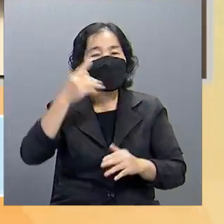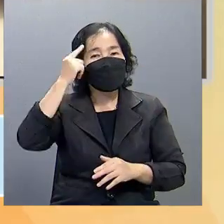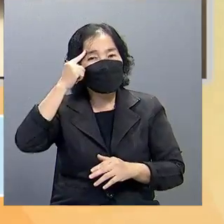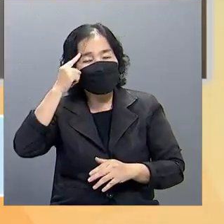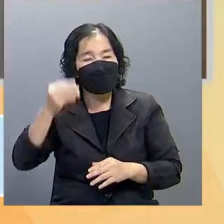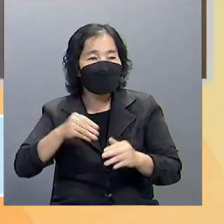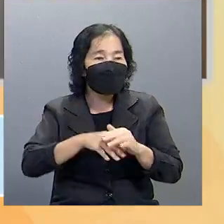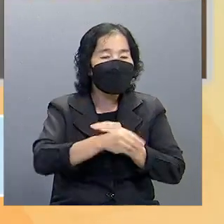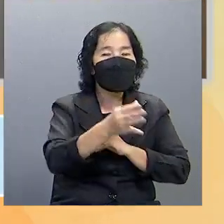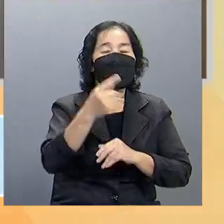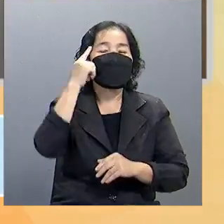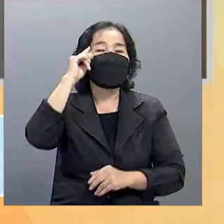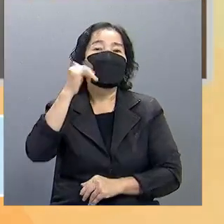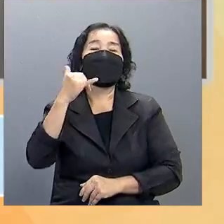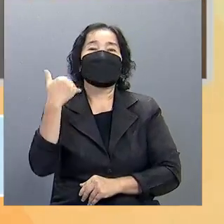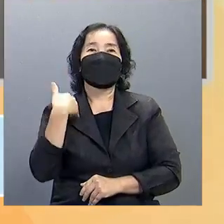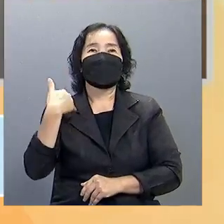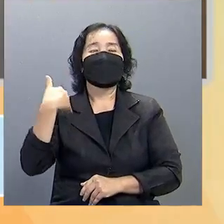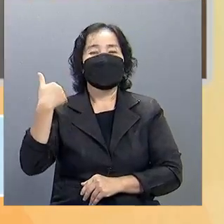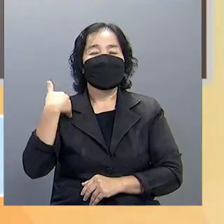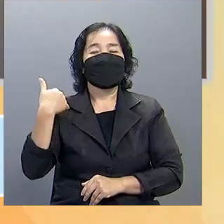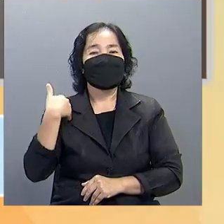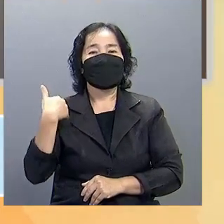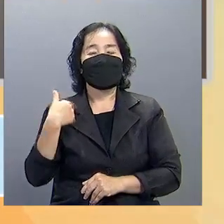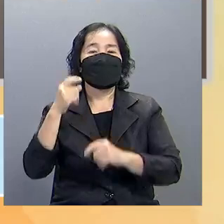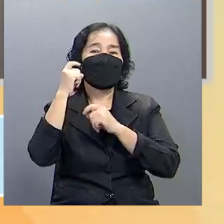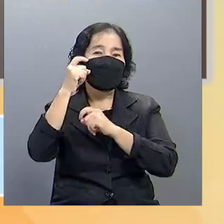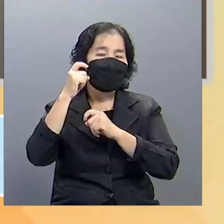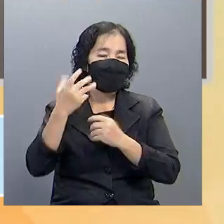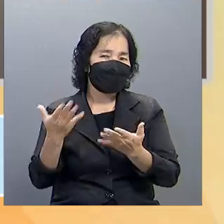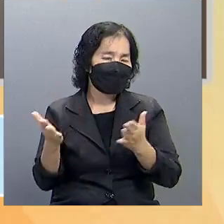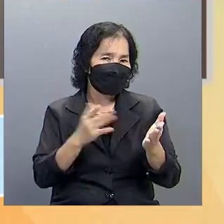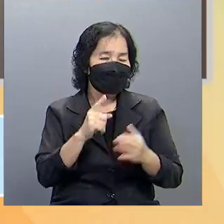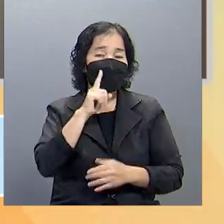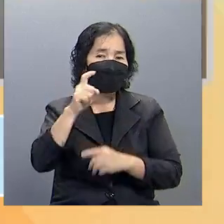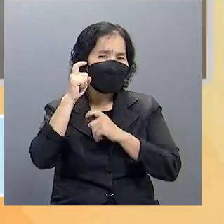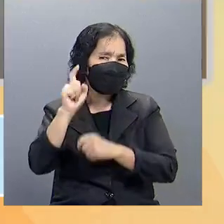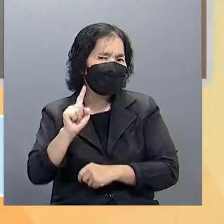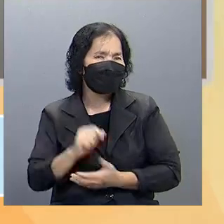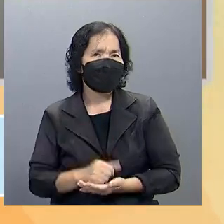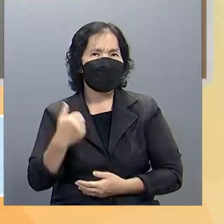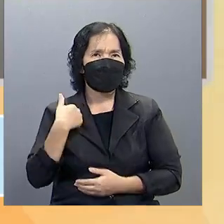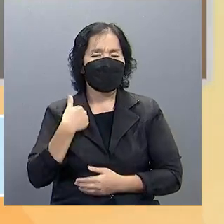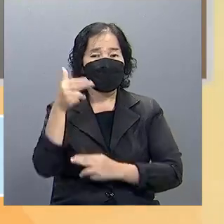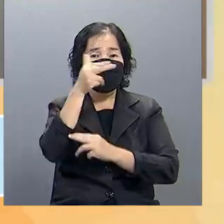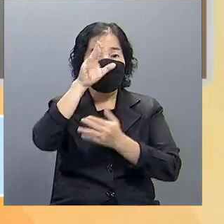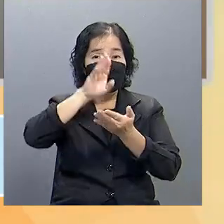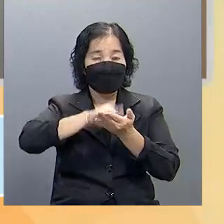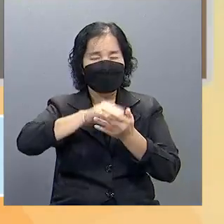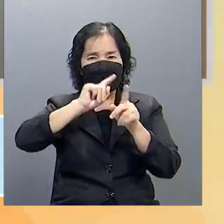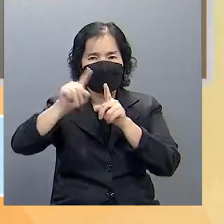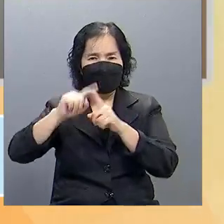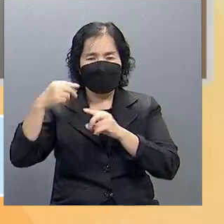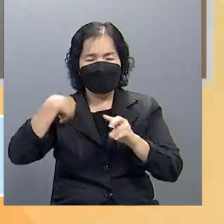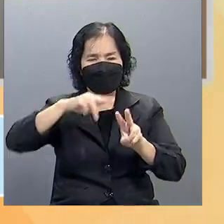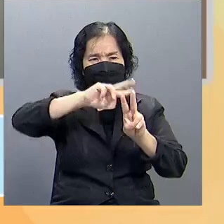มันคืนนี้แหละดีมันมีอยู่แล้วมันอยู่แล้วเธอถ้าตัดรายกันหน่อยดีกว่าครับเห็นจะไปดูหลายๆคลิปเนี่ยแค่ชัดเนี่ยค่ะแล้วกลายนะ